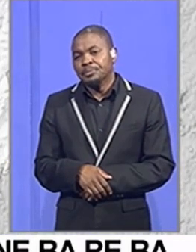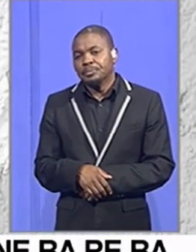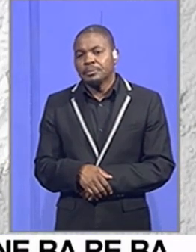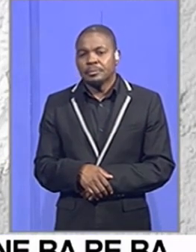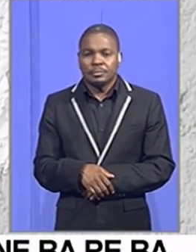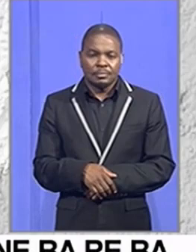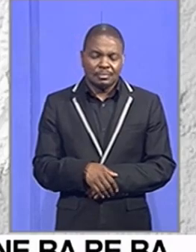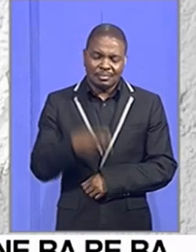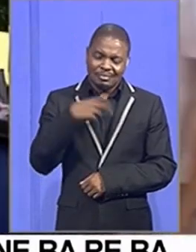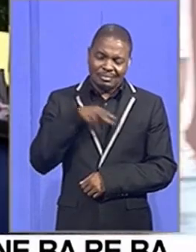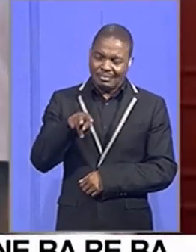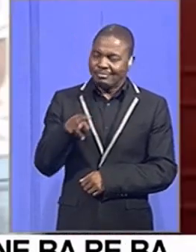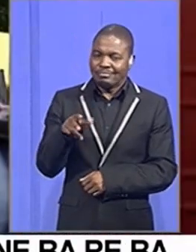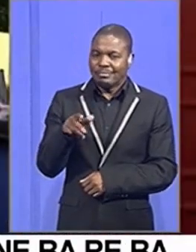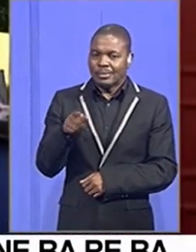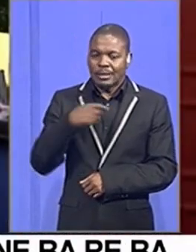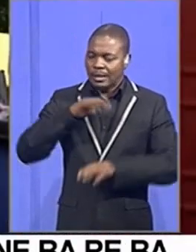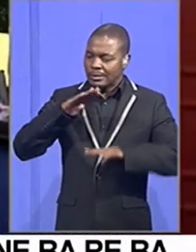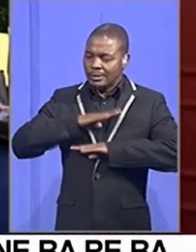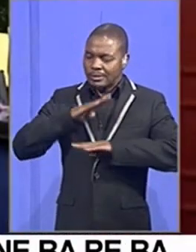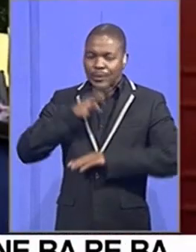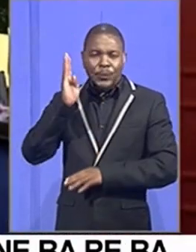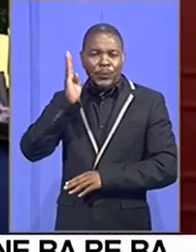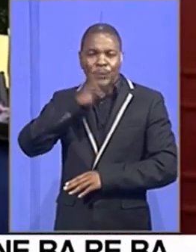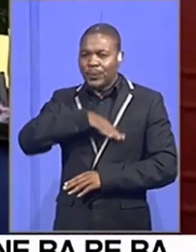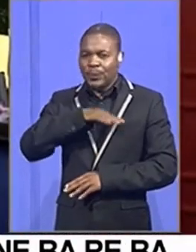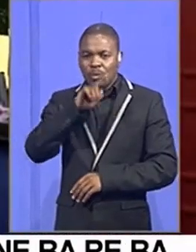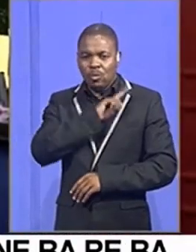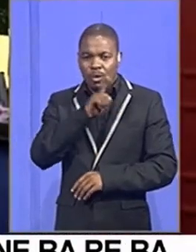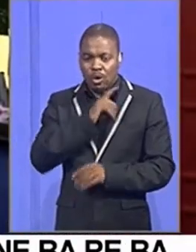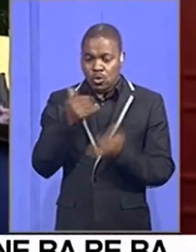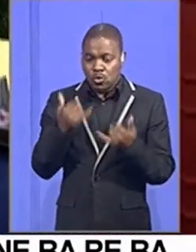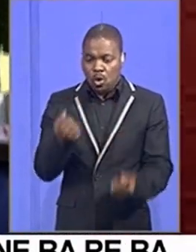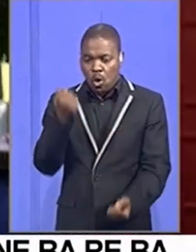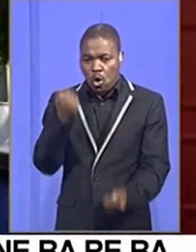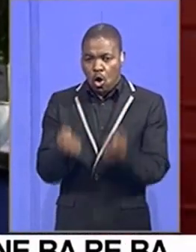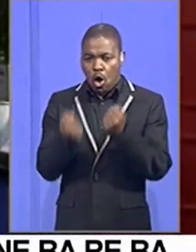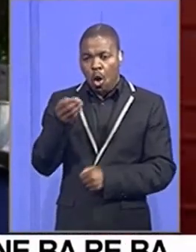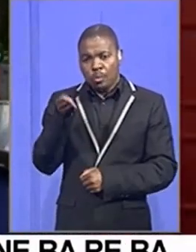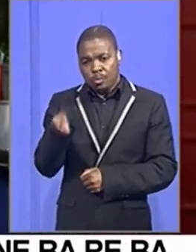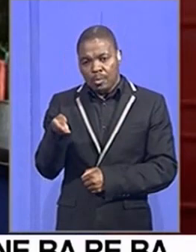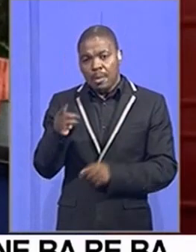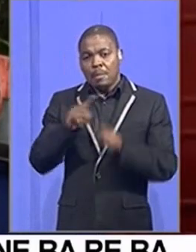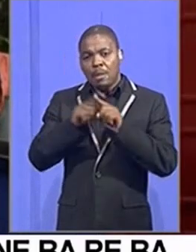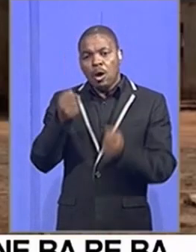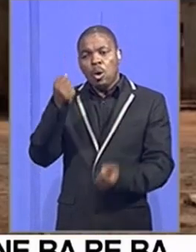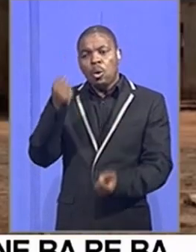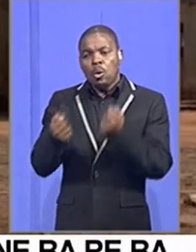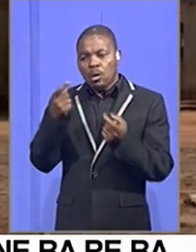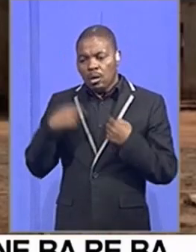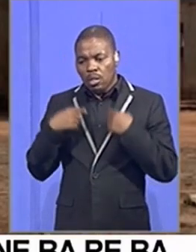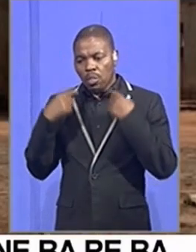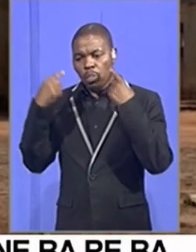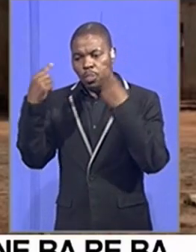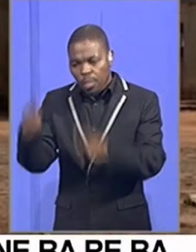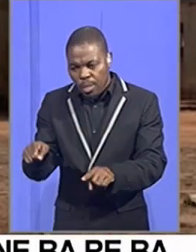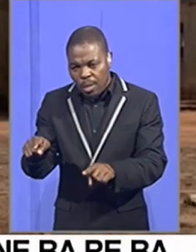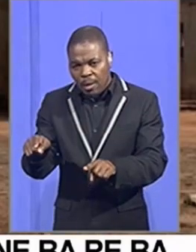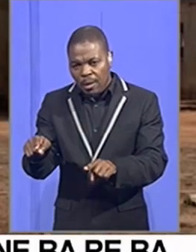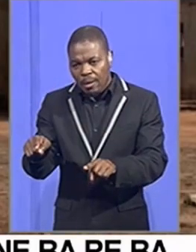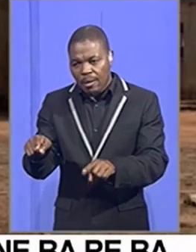ga ka re ga gona sepe se re kgotsofatsang ka ntlha gore ka je ko ne le khotso mara khotso a teng ga re tsena ko khotso kwa